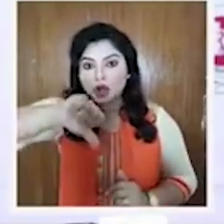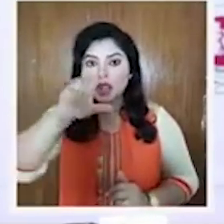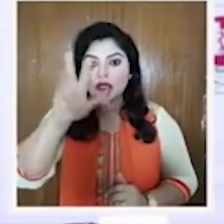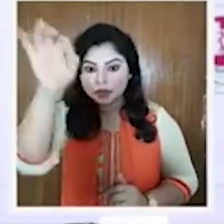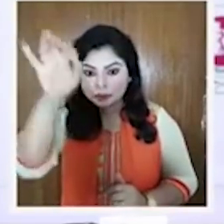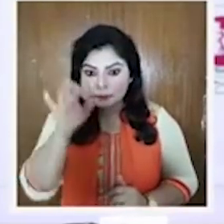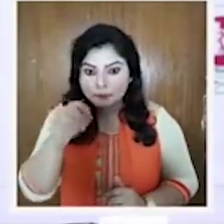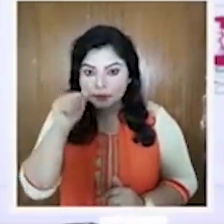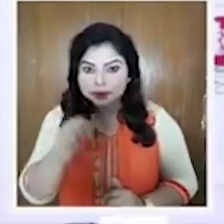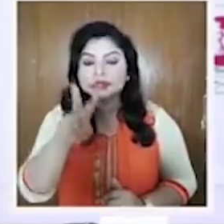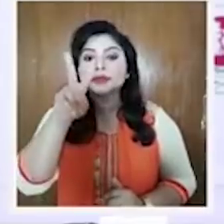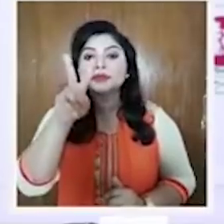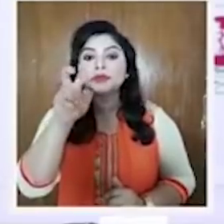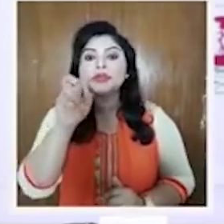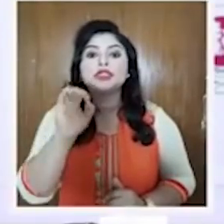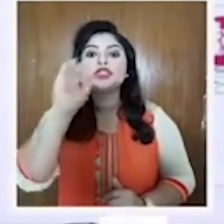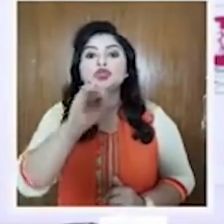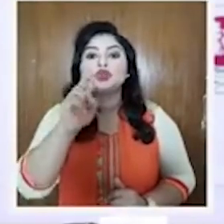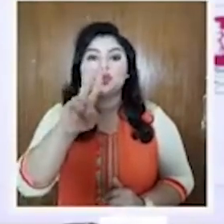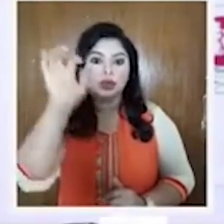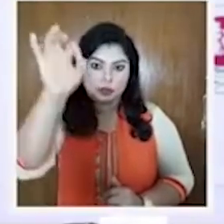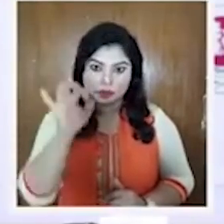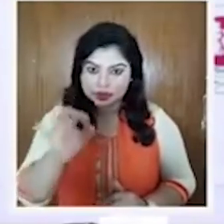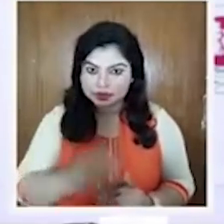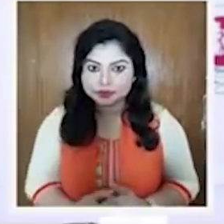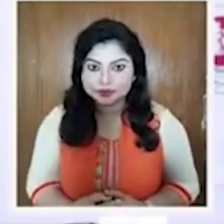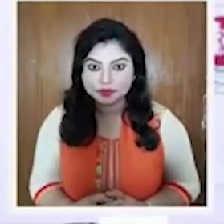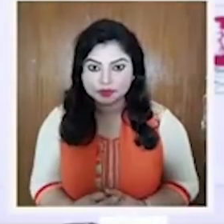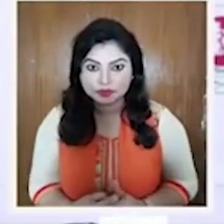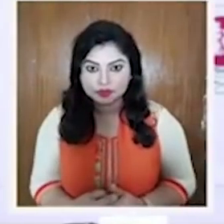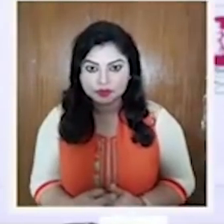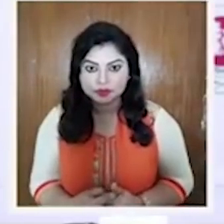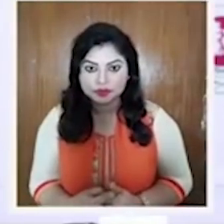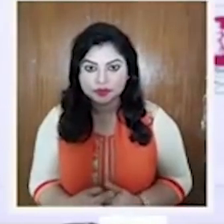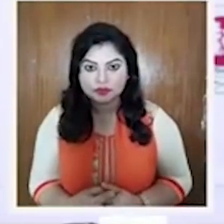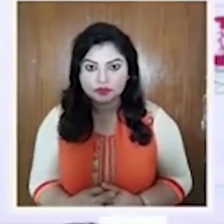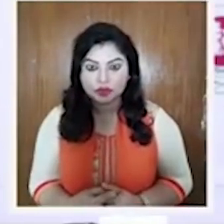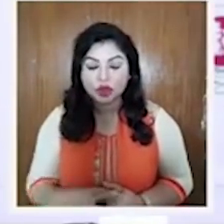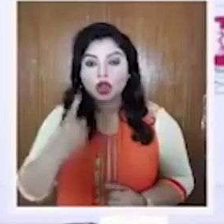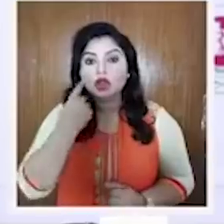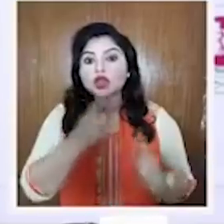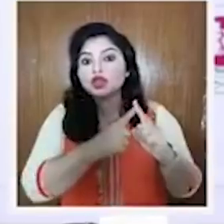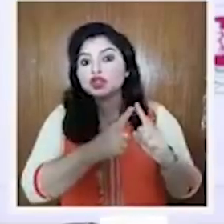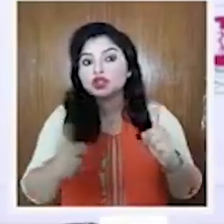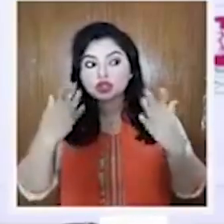2,37,661 জন। 24 ঘন্টায় শনাক্তের হার 21.98% এবং এ পর্যন্ত শনাক্তের